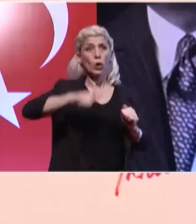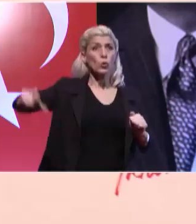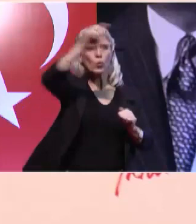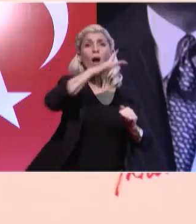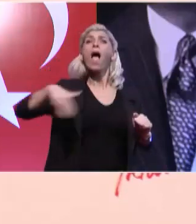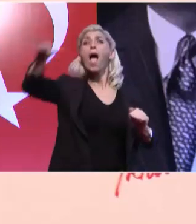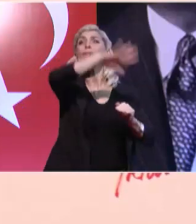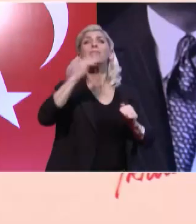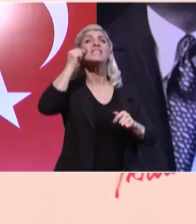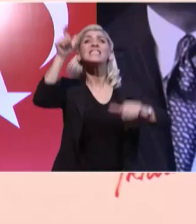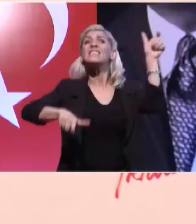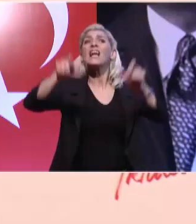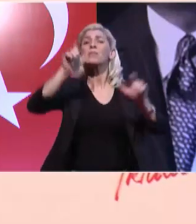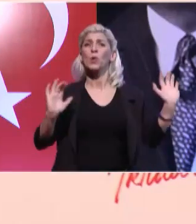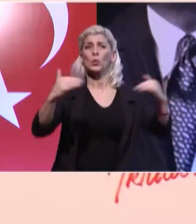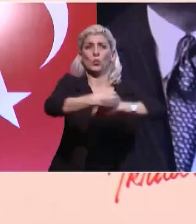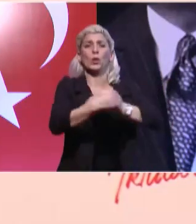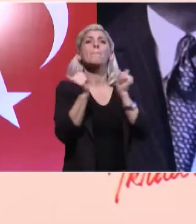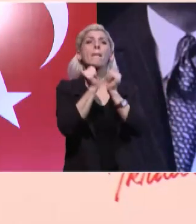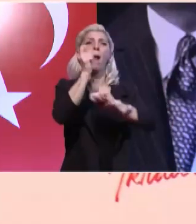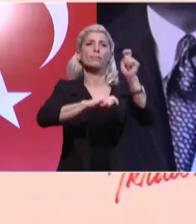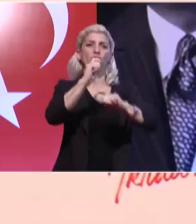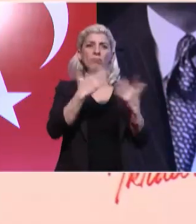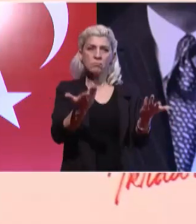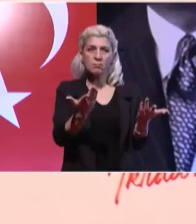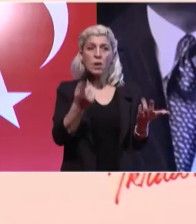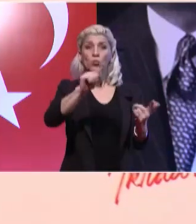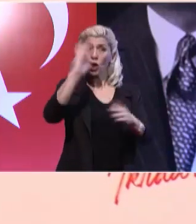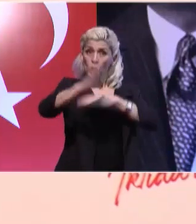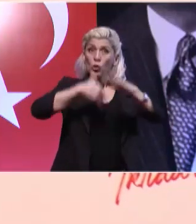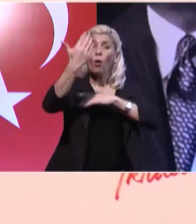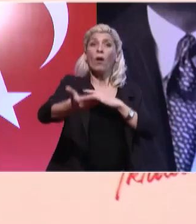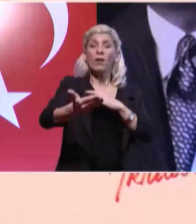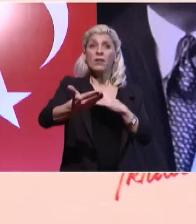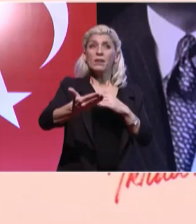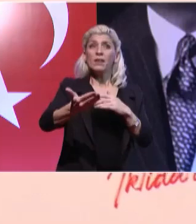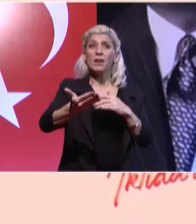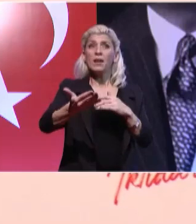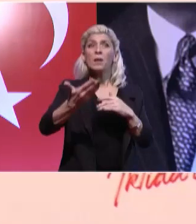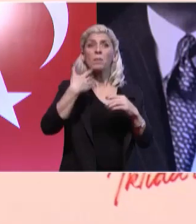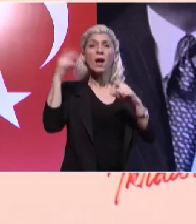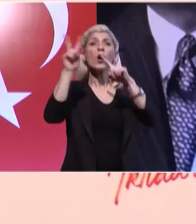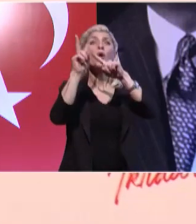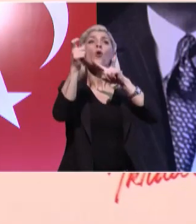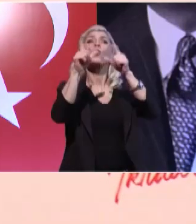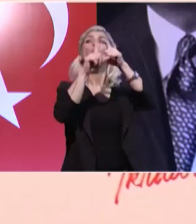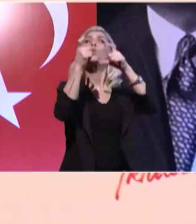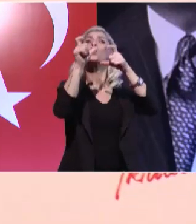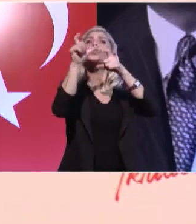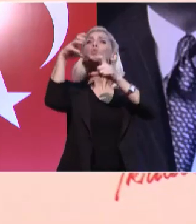bütün insanlarını kucaklayarak birlikte yapacağız. Bundan sonra ben Kudüs mitingine